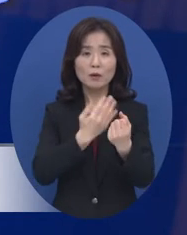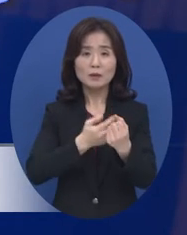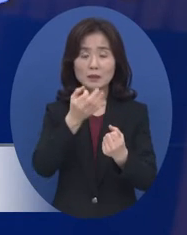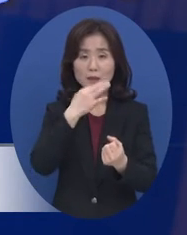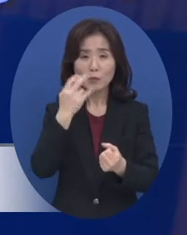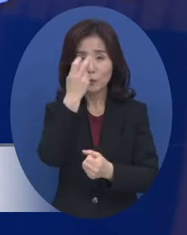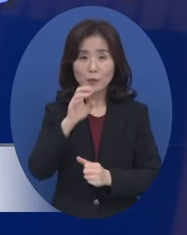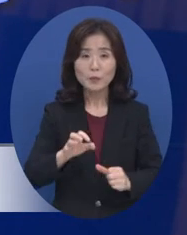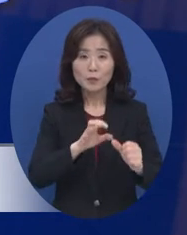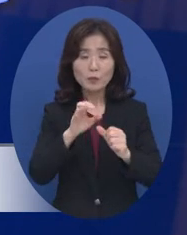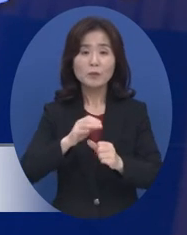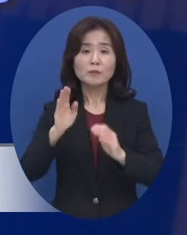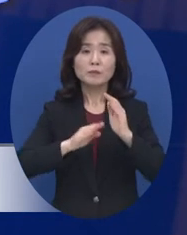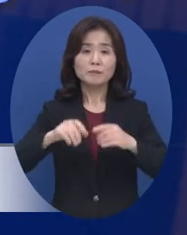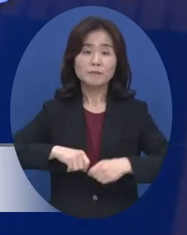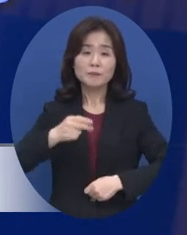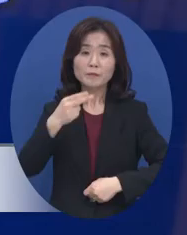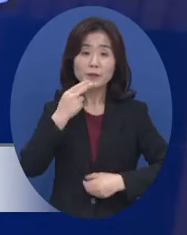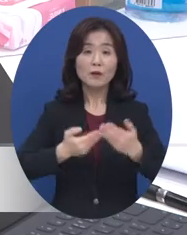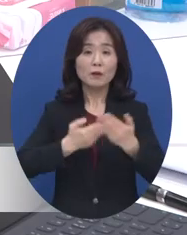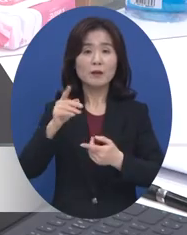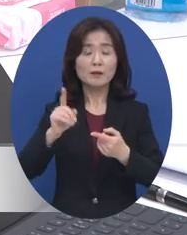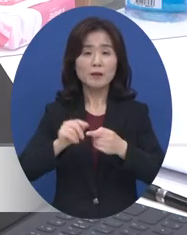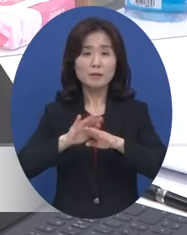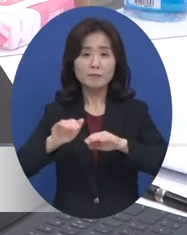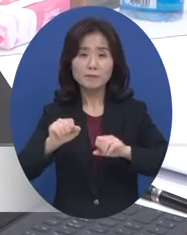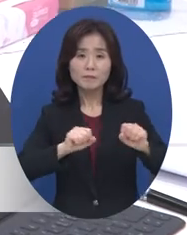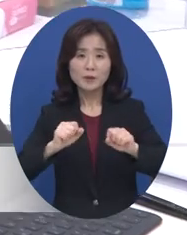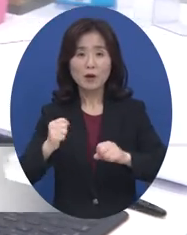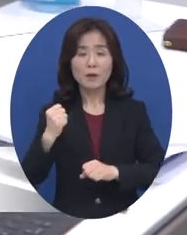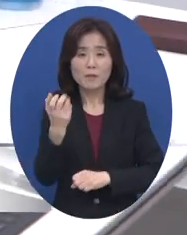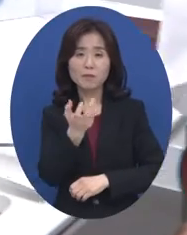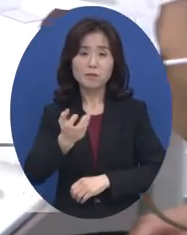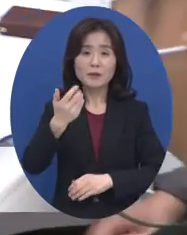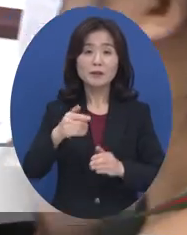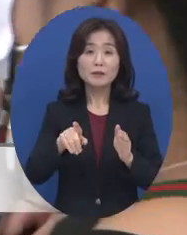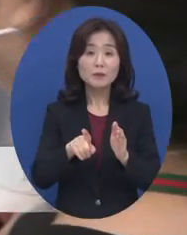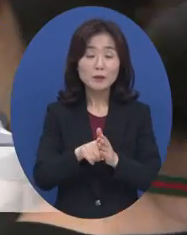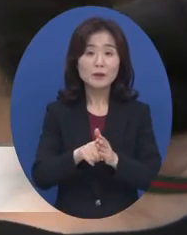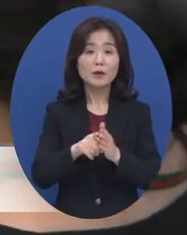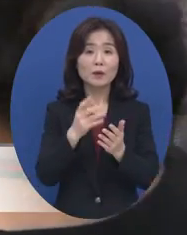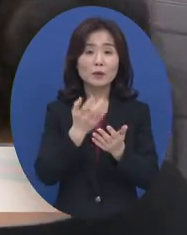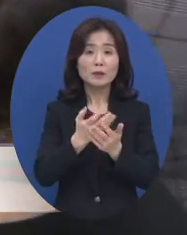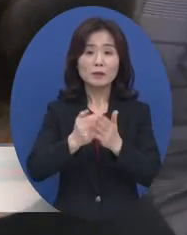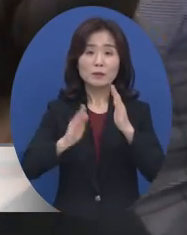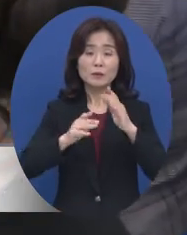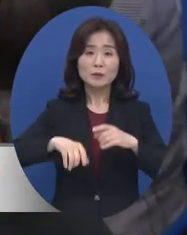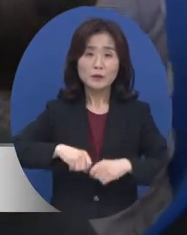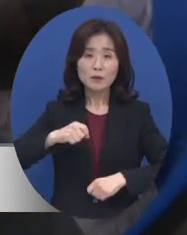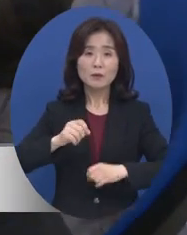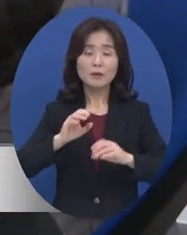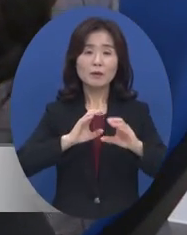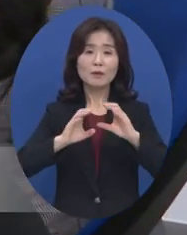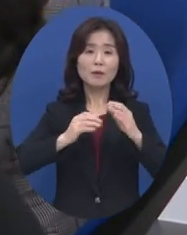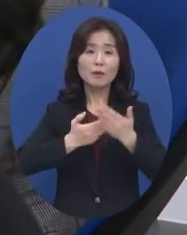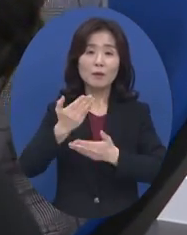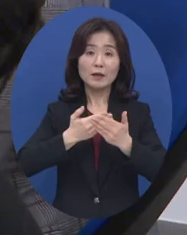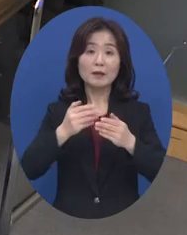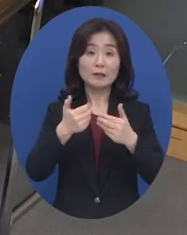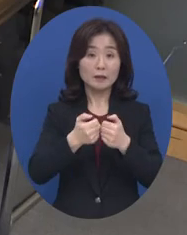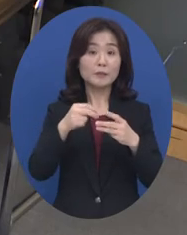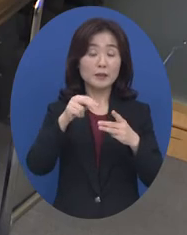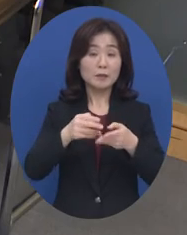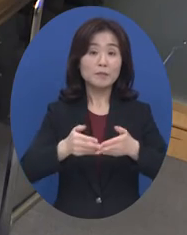보호하고 불공정 거래에 대한 대응력을 강화하기 위해 콘텐츠 공정거래 상담센터 를 만들었습니다